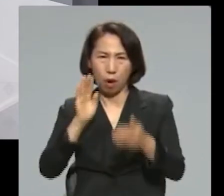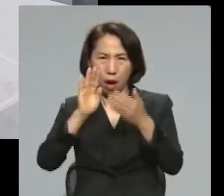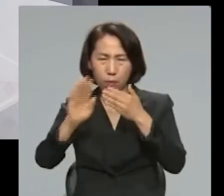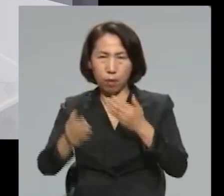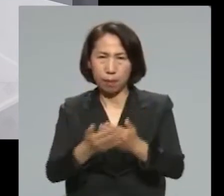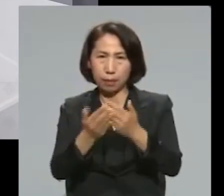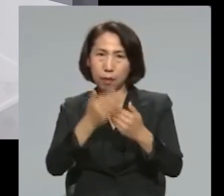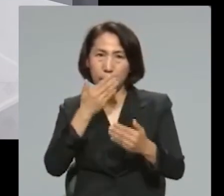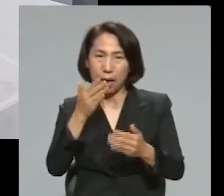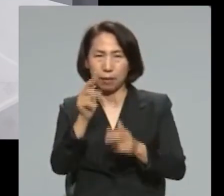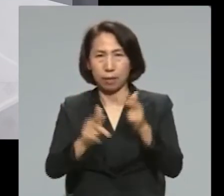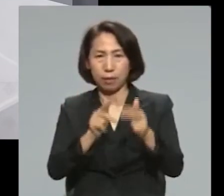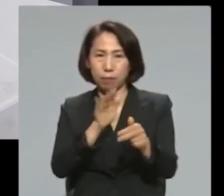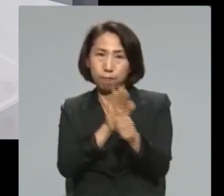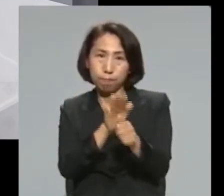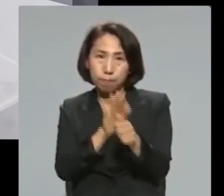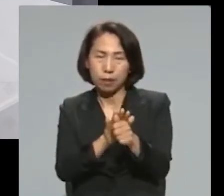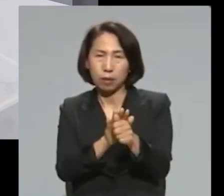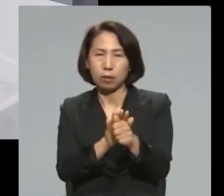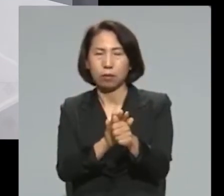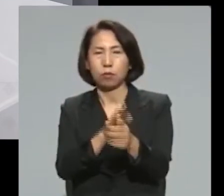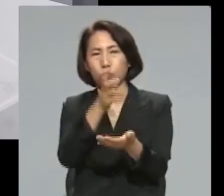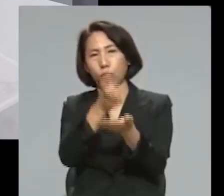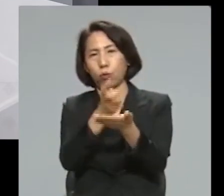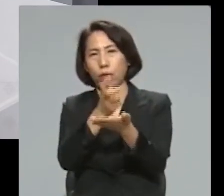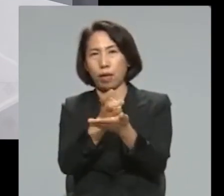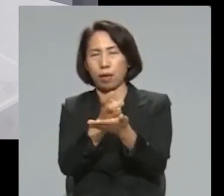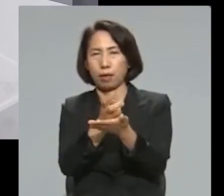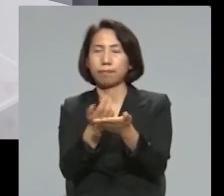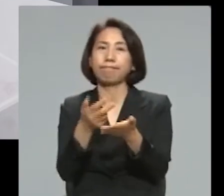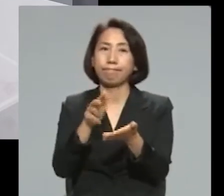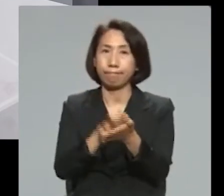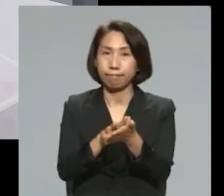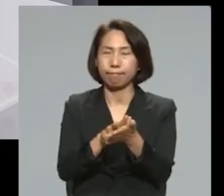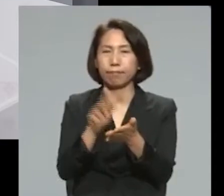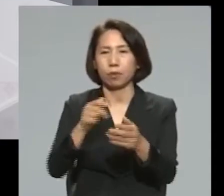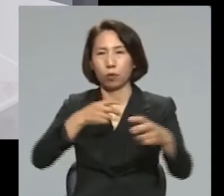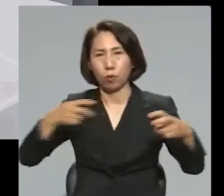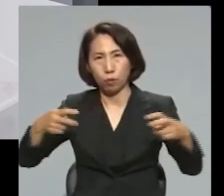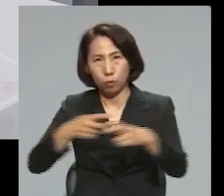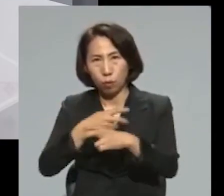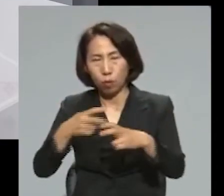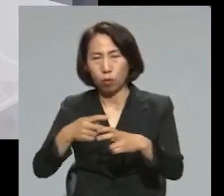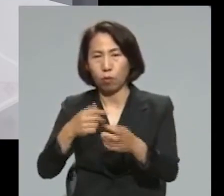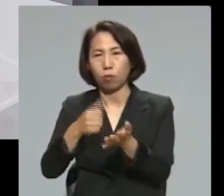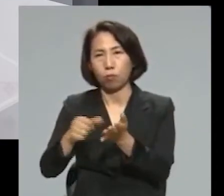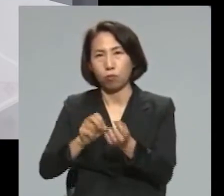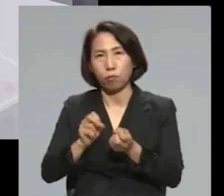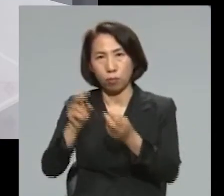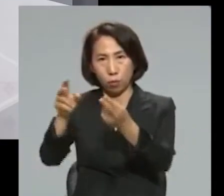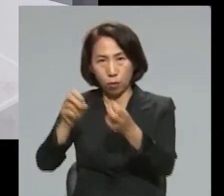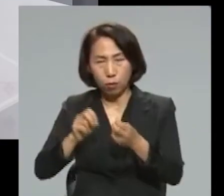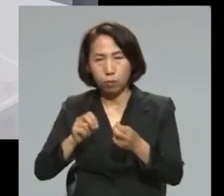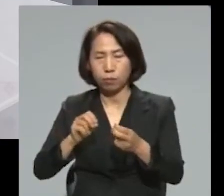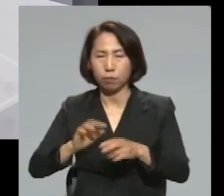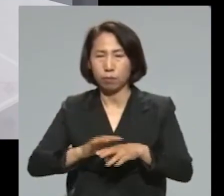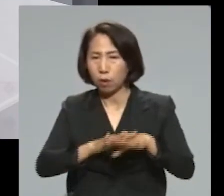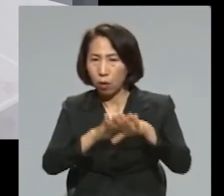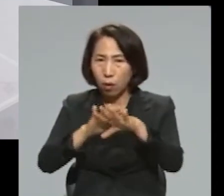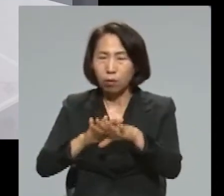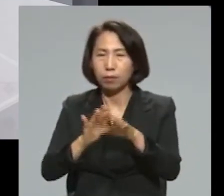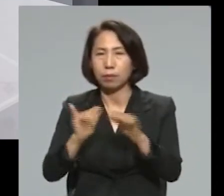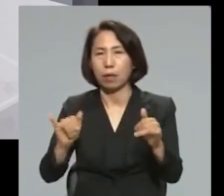및 지원에 관한 조례 제정과 함께 교통, 물류, 인프라 지원, 인력